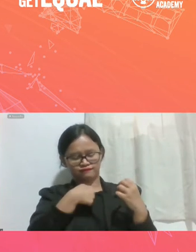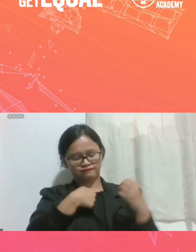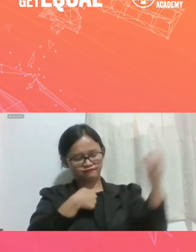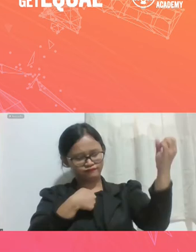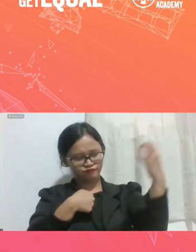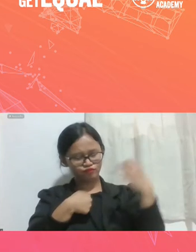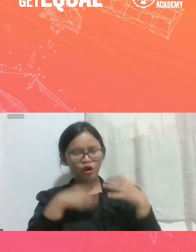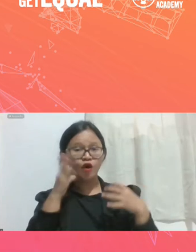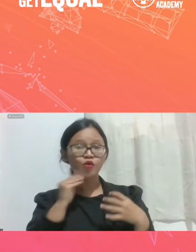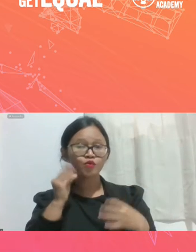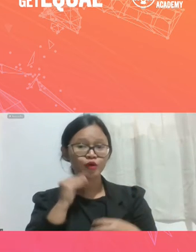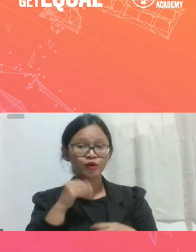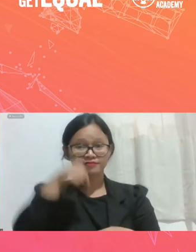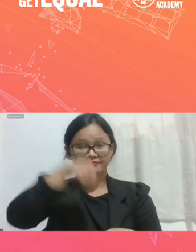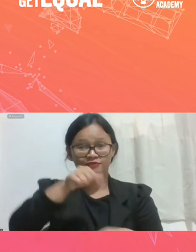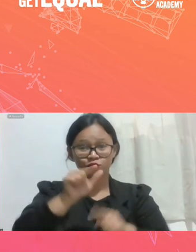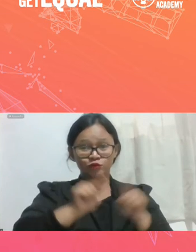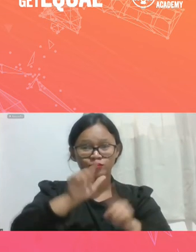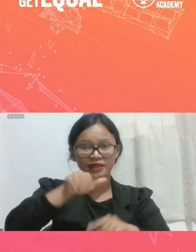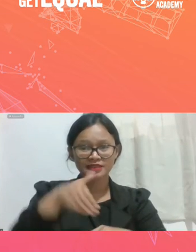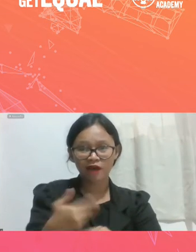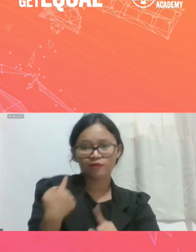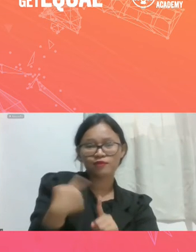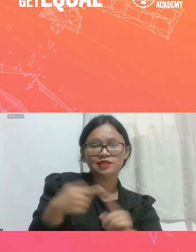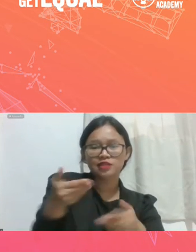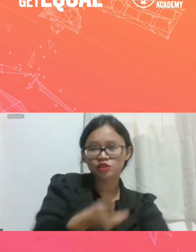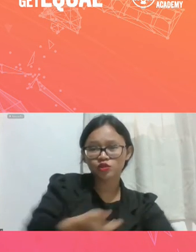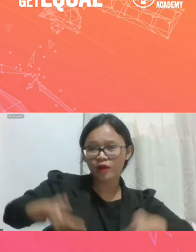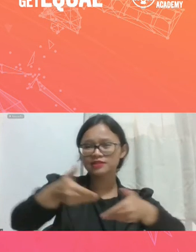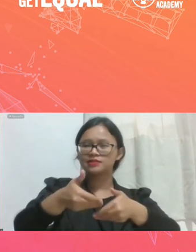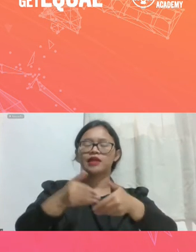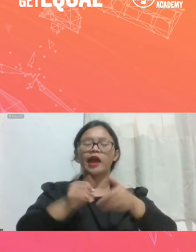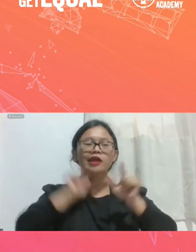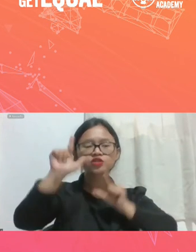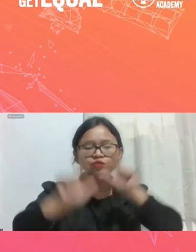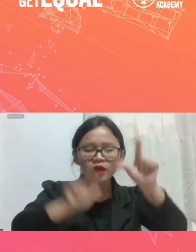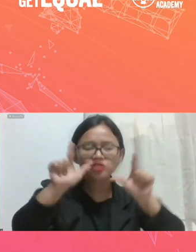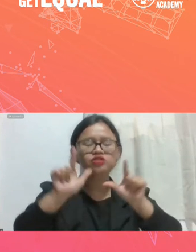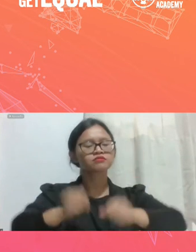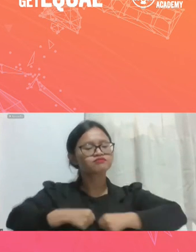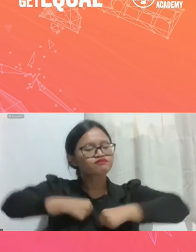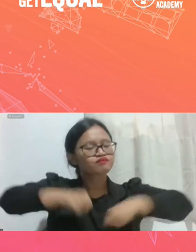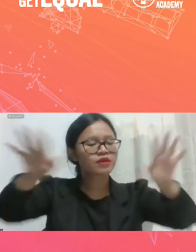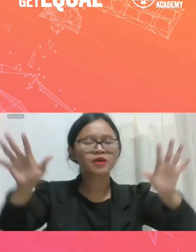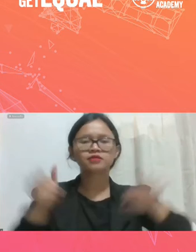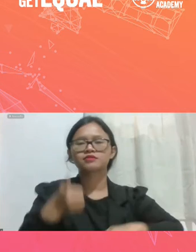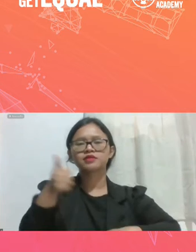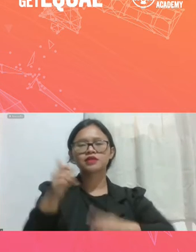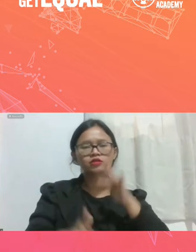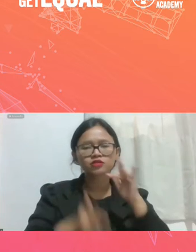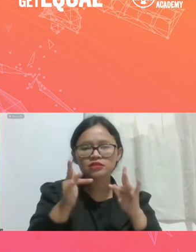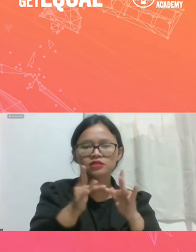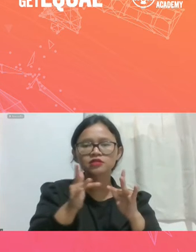usia sekarang tentang kebebasan berekspresi di dunia digital,